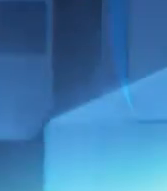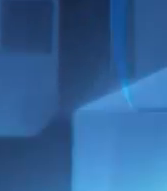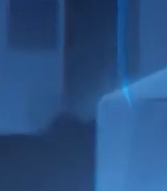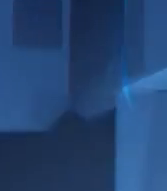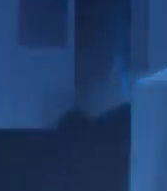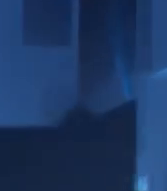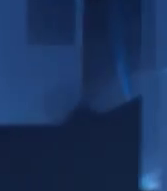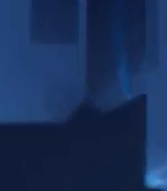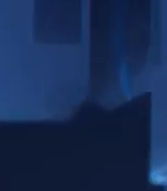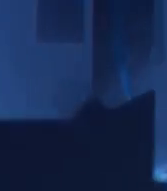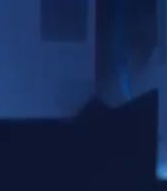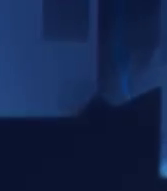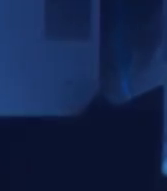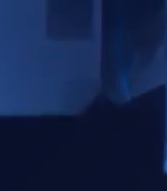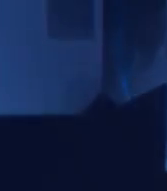телеарнасы.